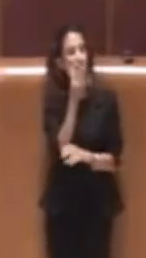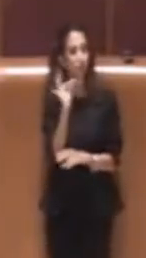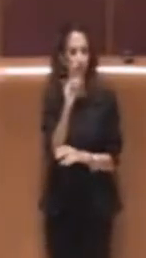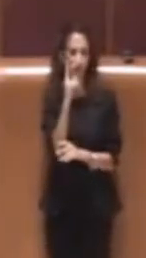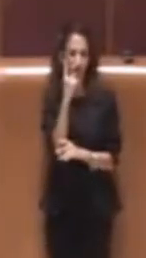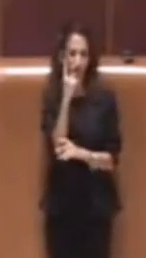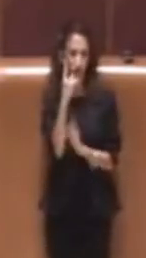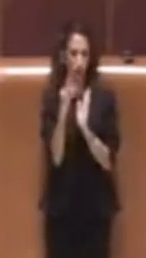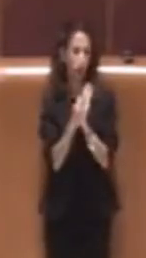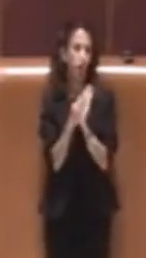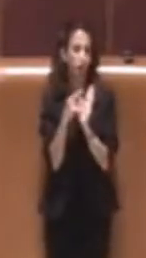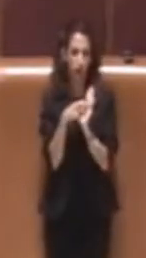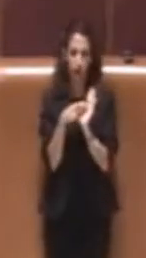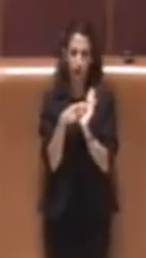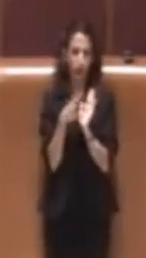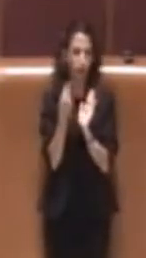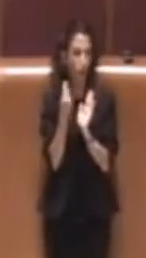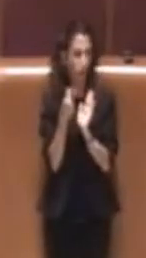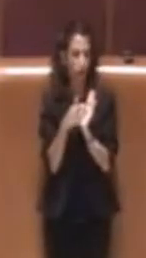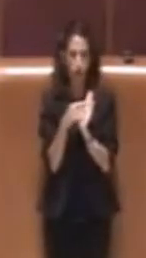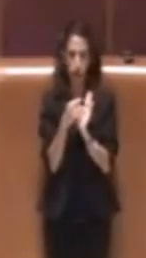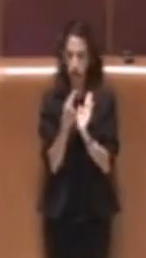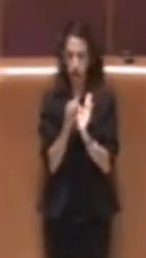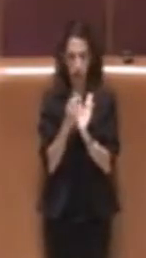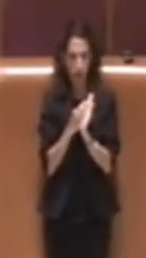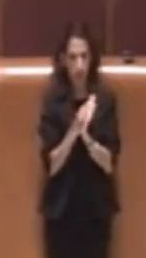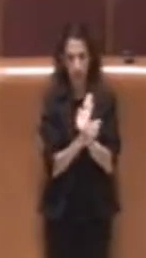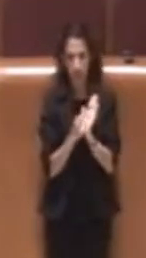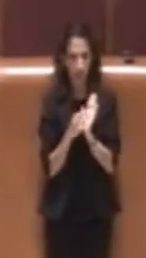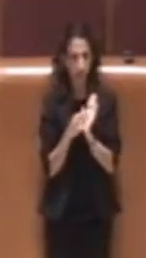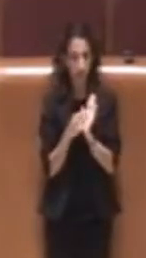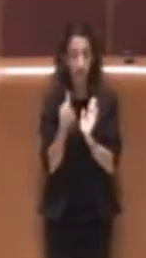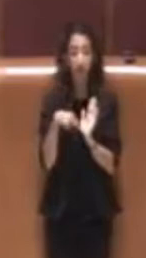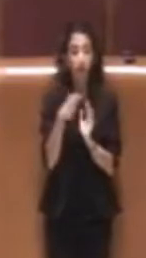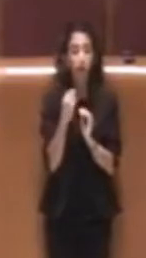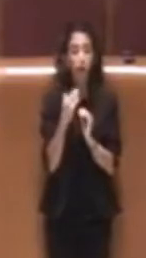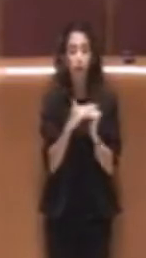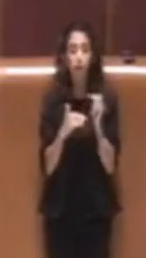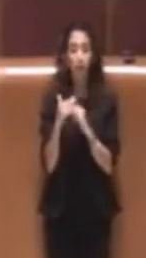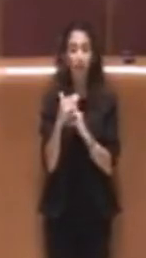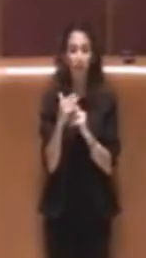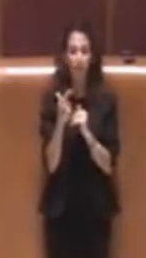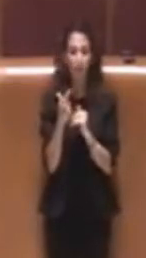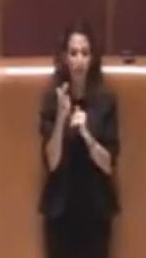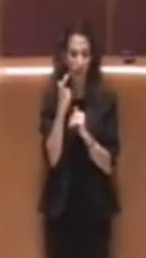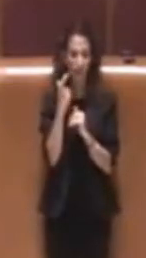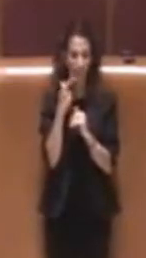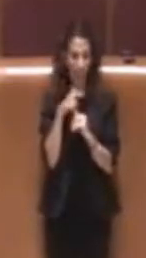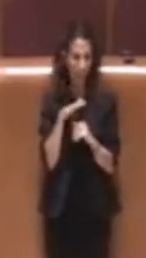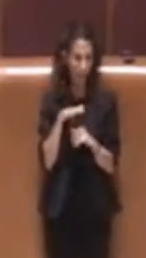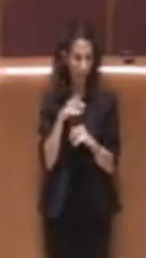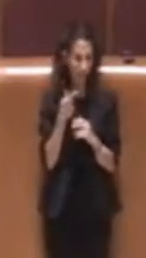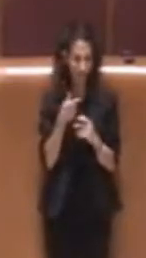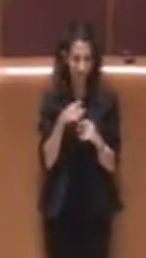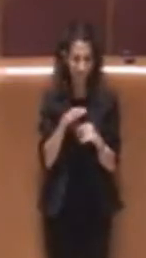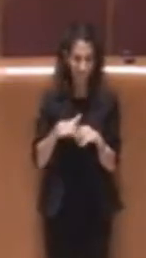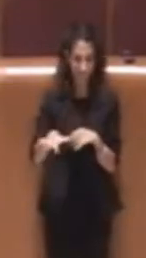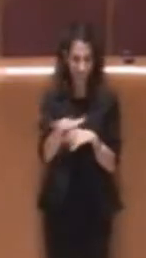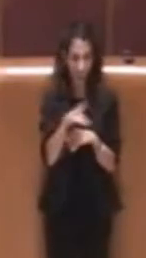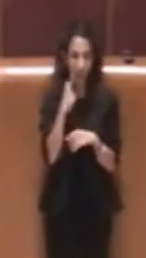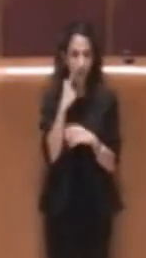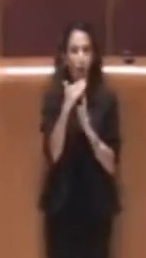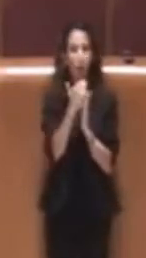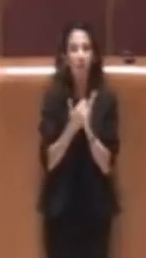molto evidente. Noi abbiamo uno strumento di governo del territorio, un piano regolatore, che è l'esito